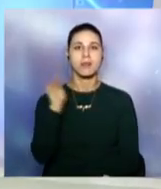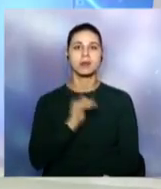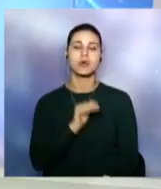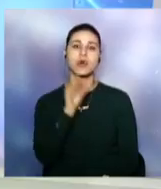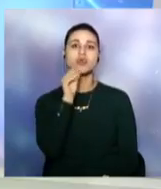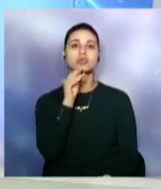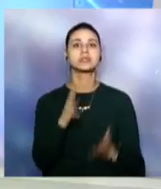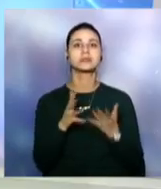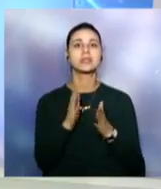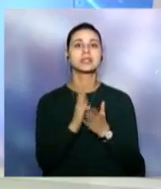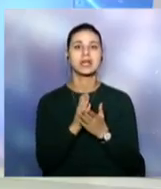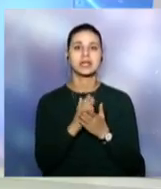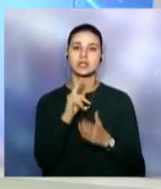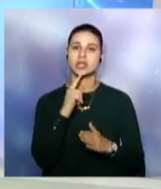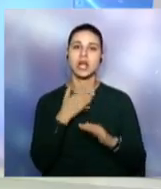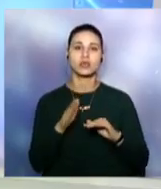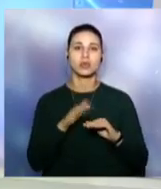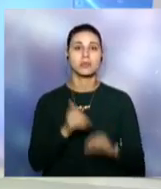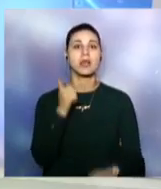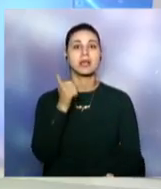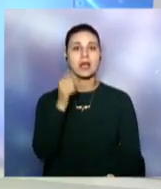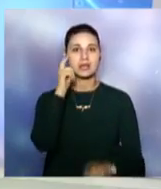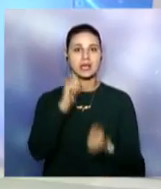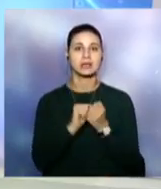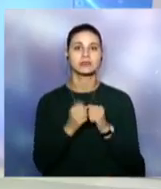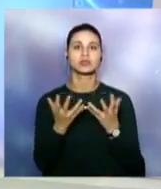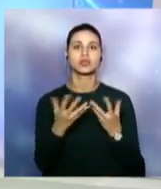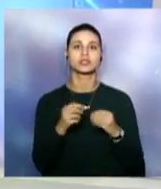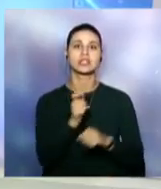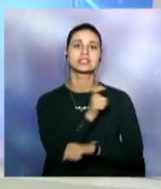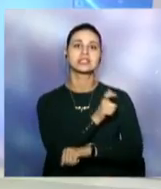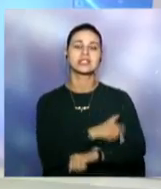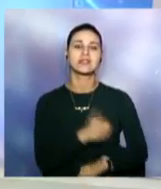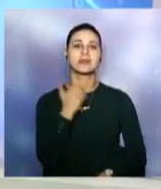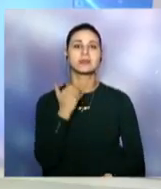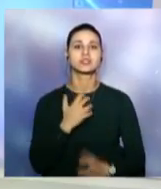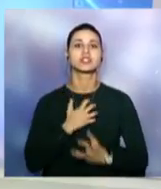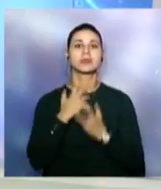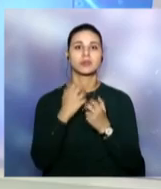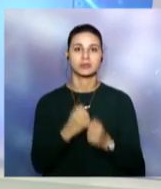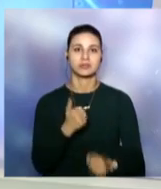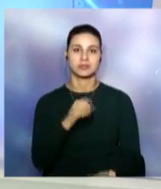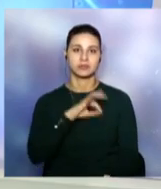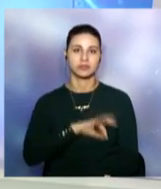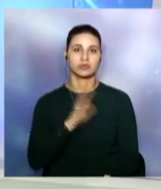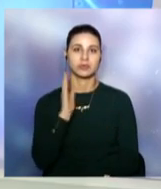მეტ გართულებას, კარგად დაიმახსოვრეთ ეს ოჯახის წევრების ჯანმრთელობისათვის წაგადგებათ.